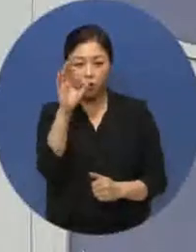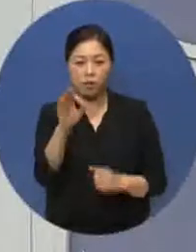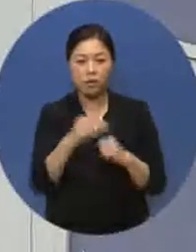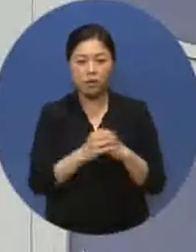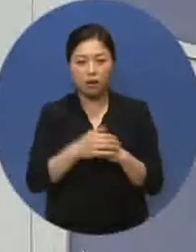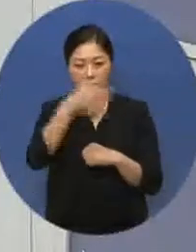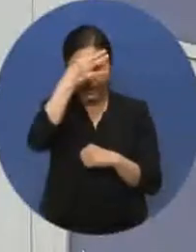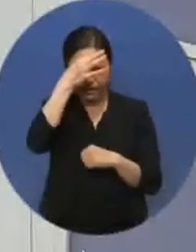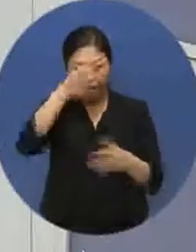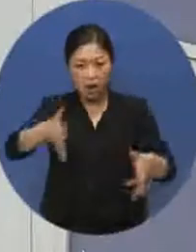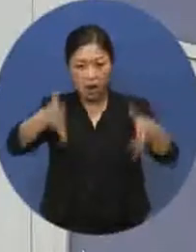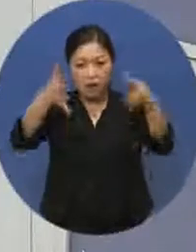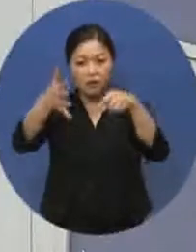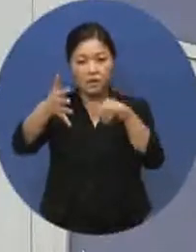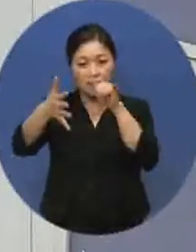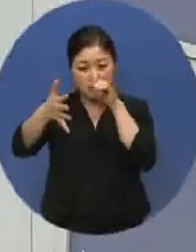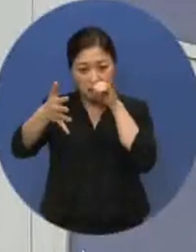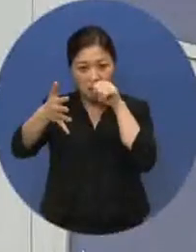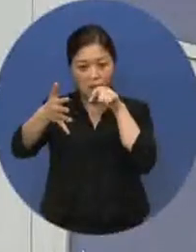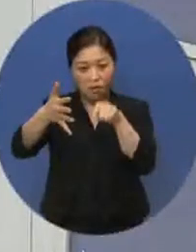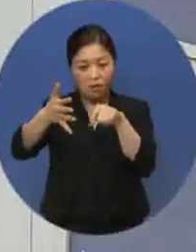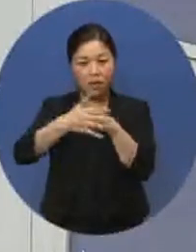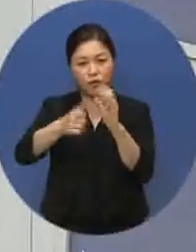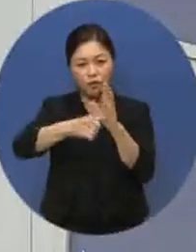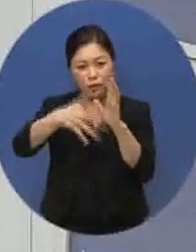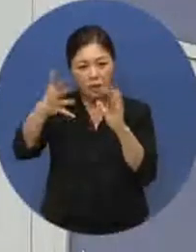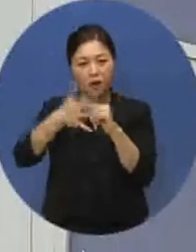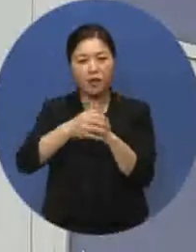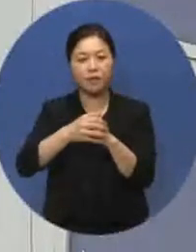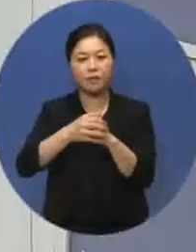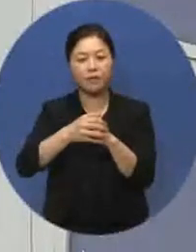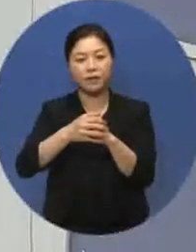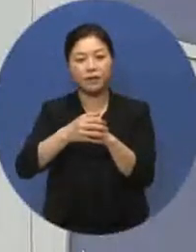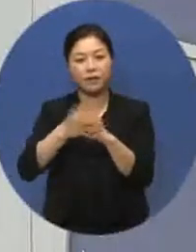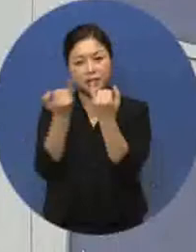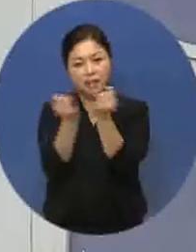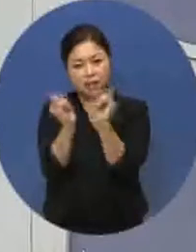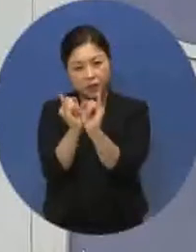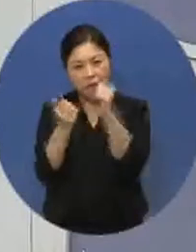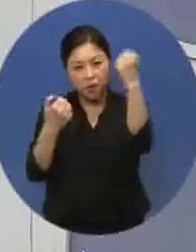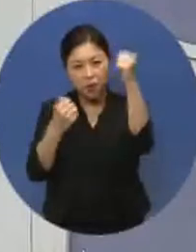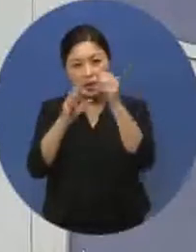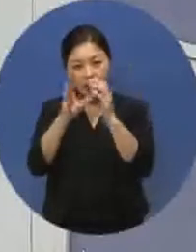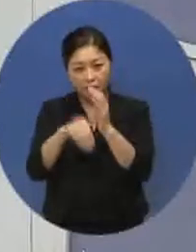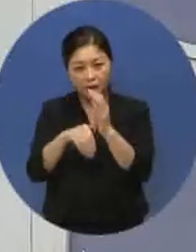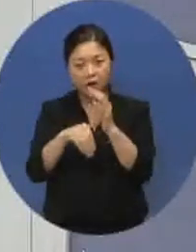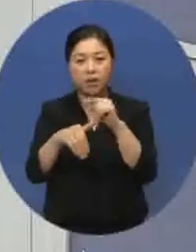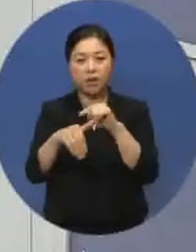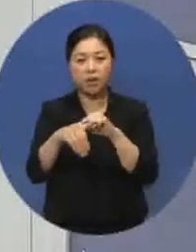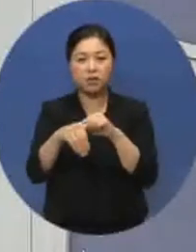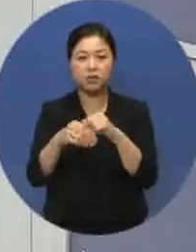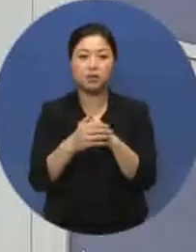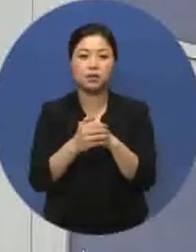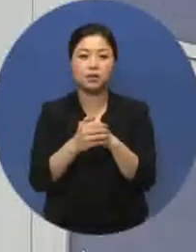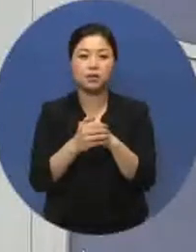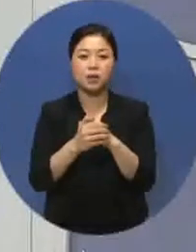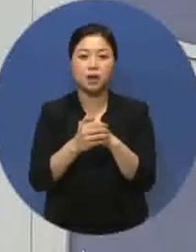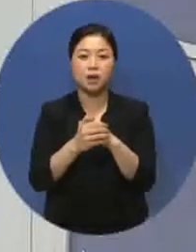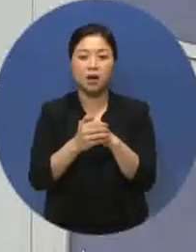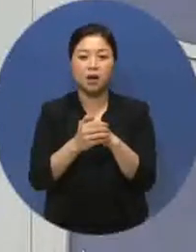테크노밸리라고 있었는데 거기에 포미닛이라는 유명한 걸그룹이 와서 공연을 할 때 공연장이 붕괴돼 그 환풍구가